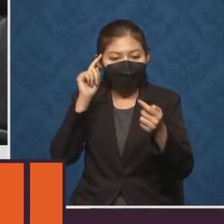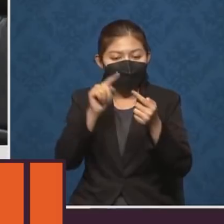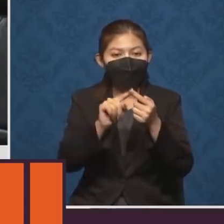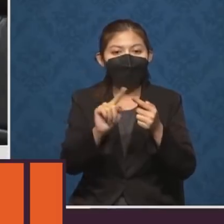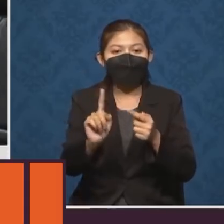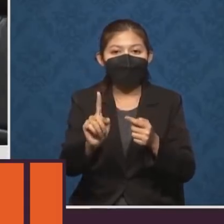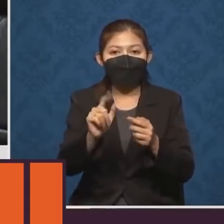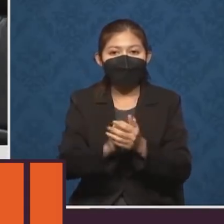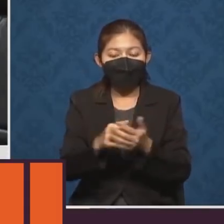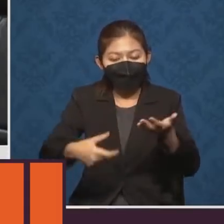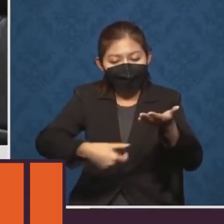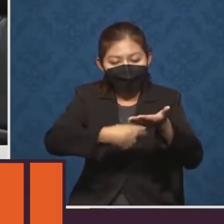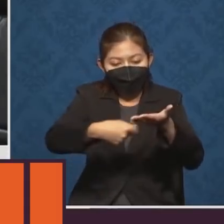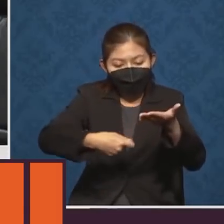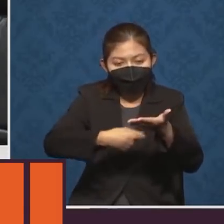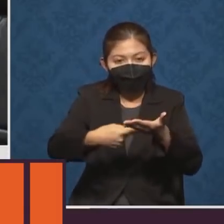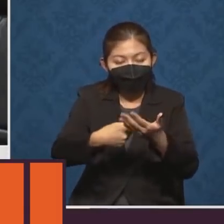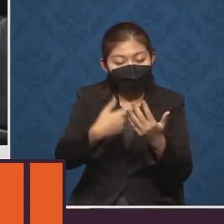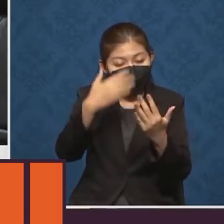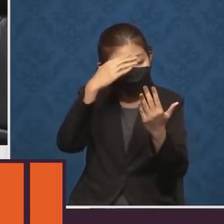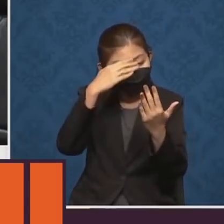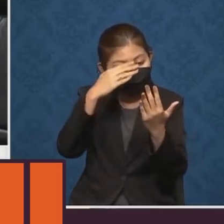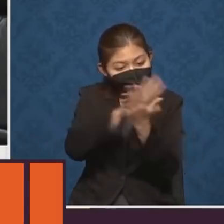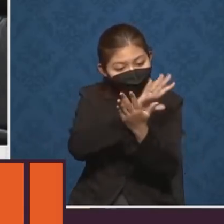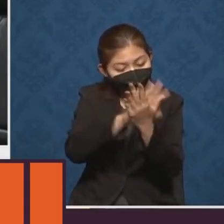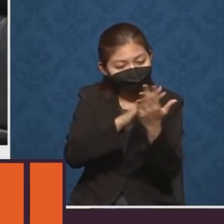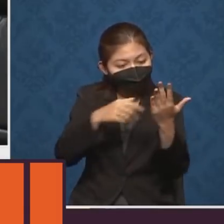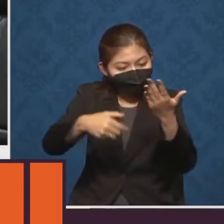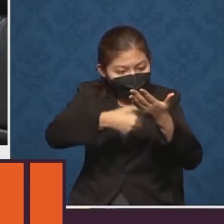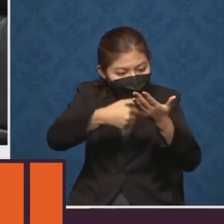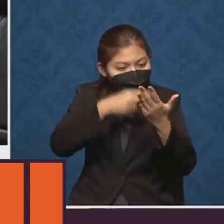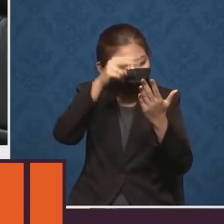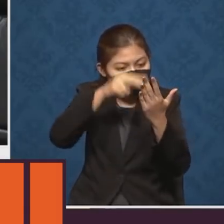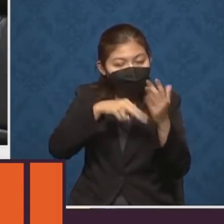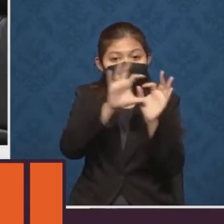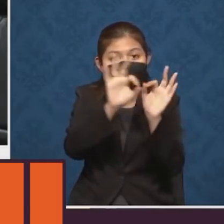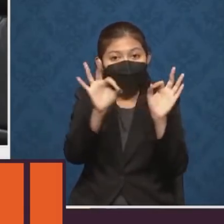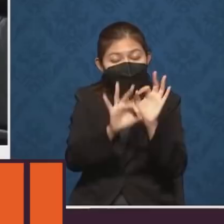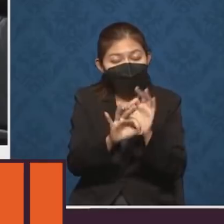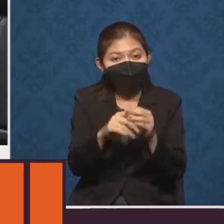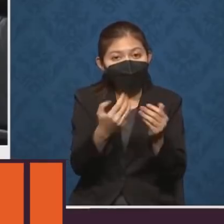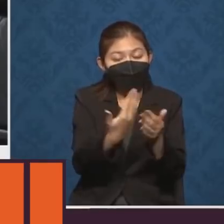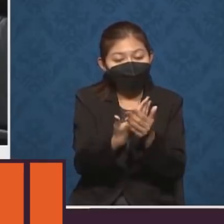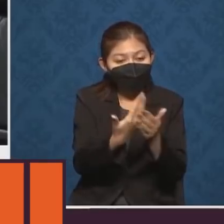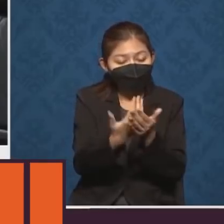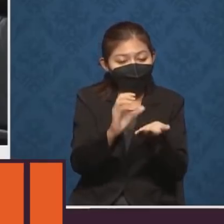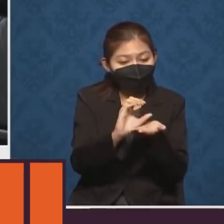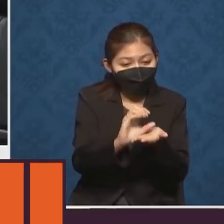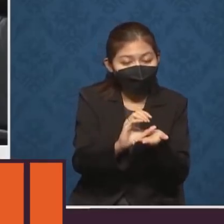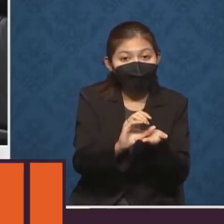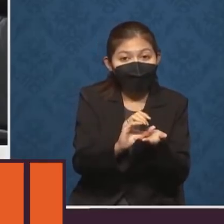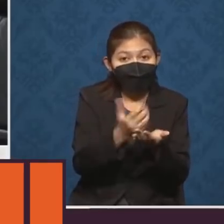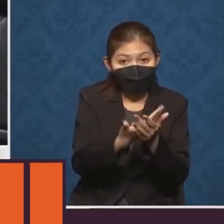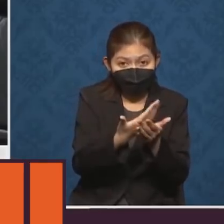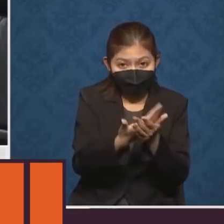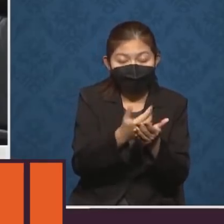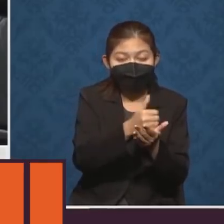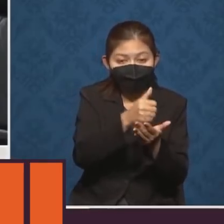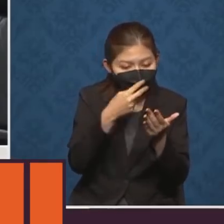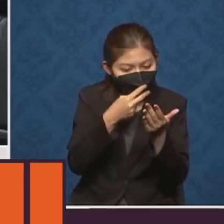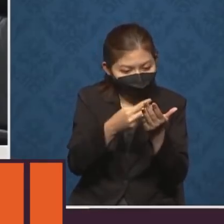ก็มีคิวอาร์โค้ดนะครับในแต่ละหน้าที่เราจะสามารถกดเข้าไปเพื่อจะไปดูแต่งบการเงินนะครับได้แต่ว่าผมอยากจะ